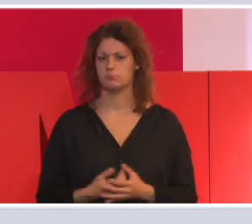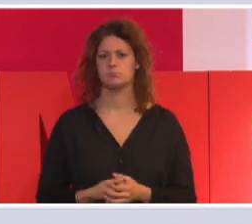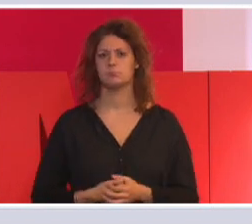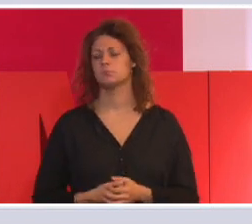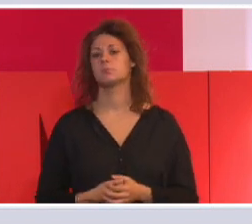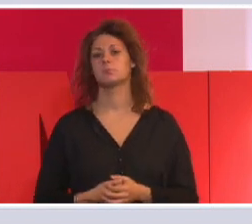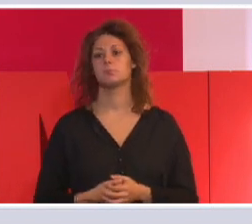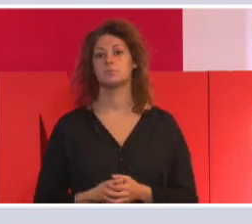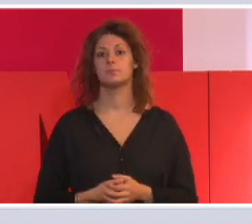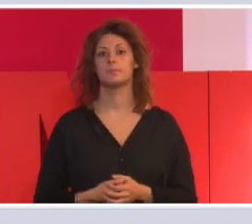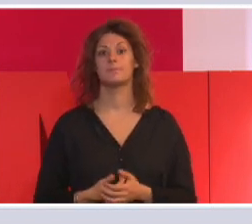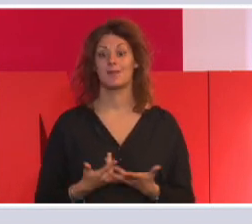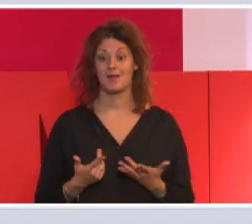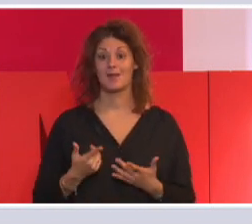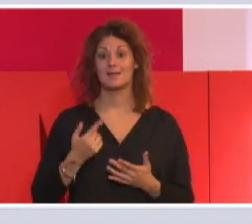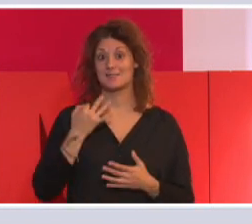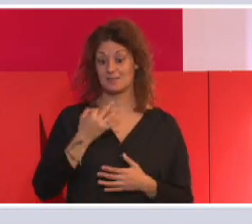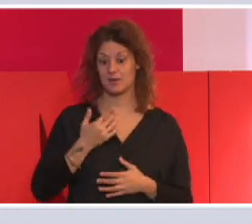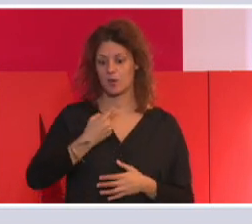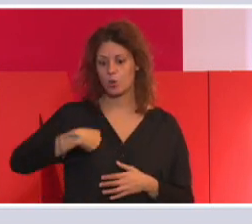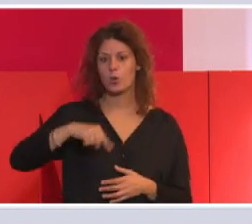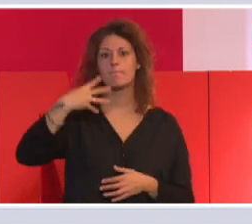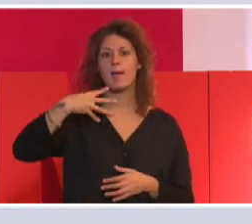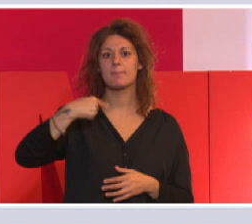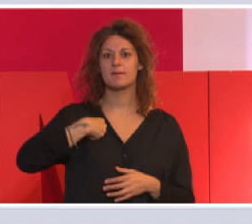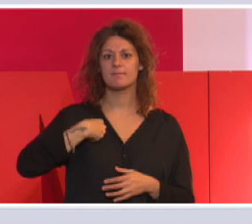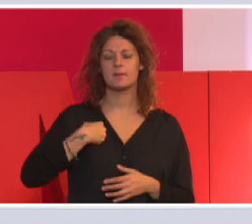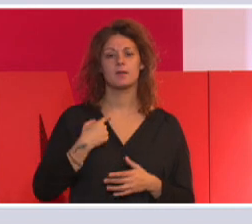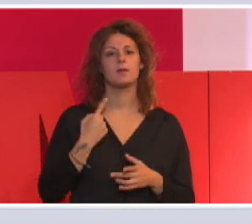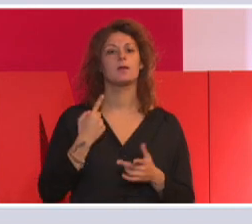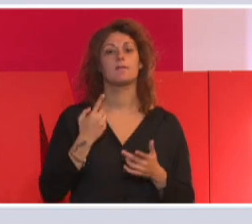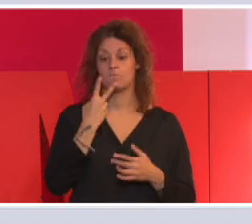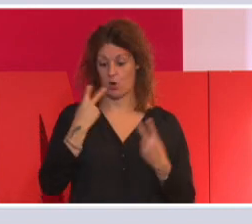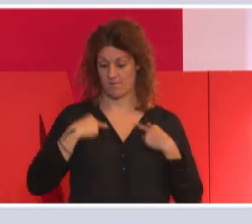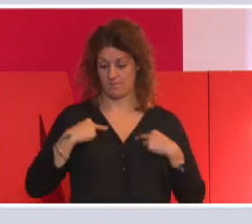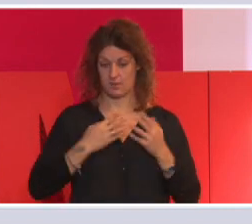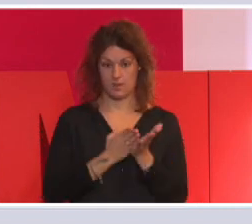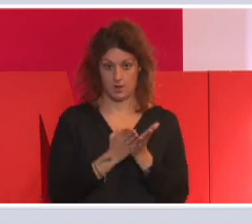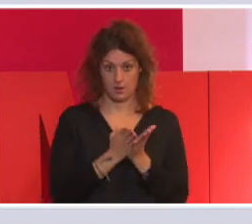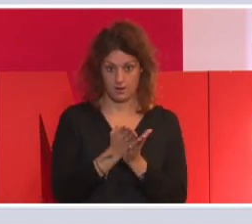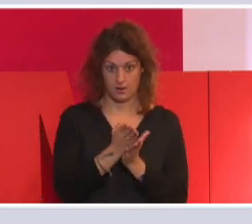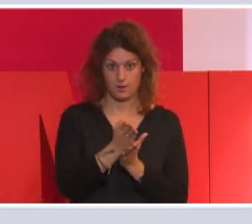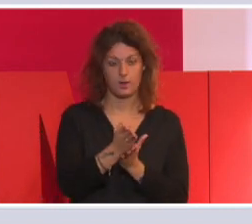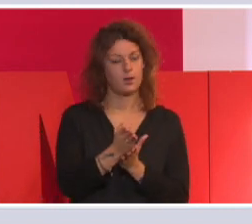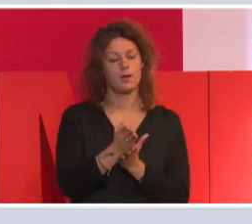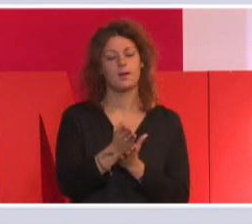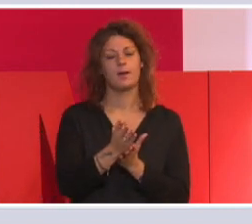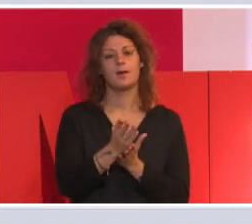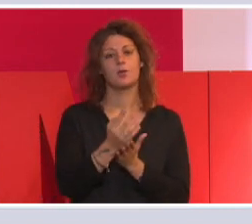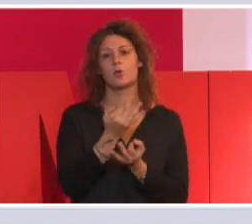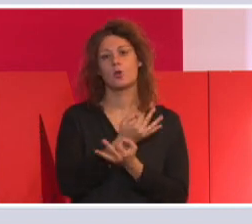quindi per la nostra stessa sopravvivenza c'è un altro tassello da aggiungere necessitiamo le relazioni